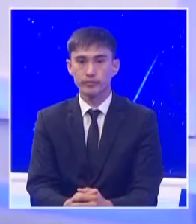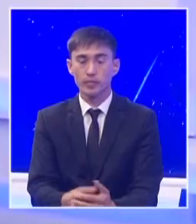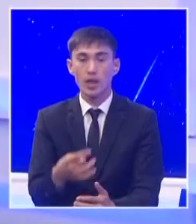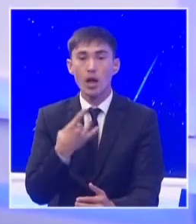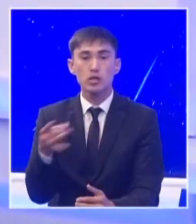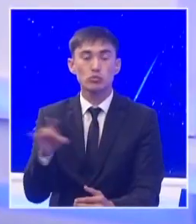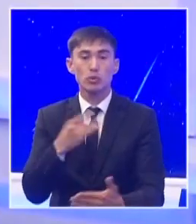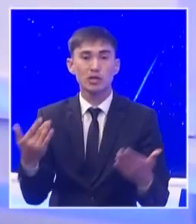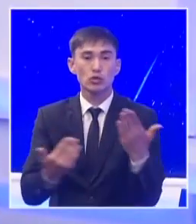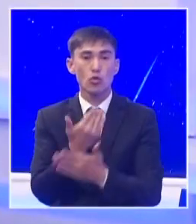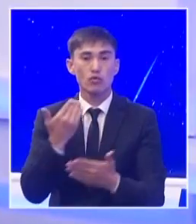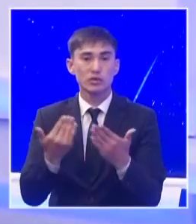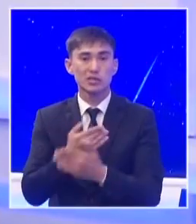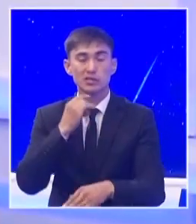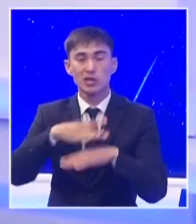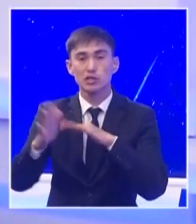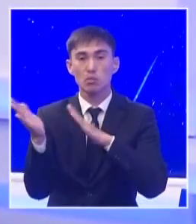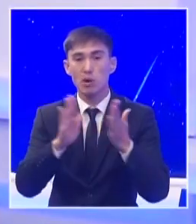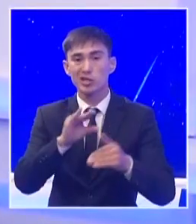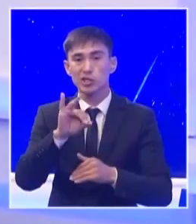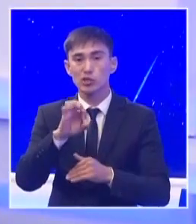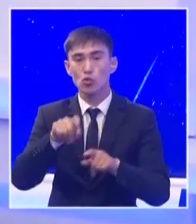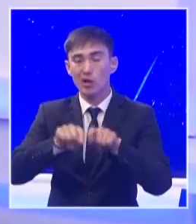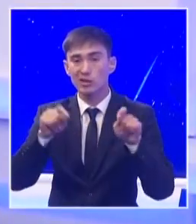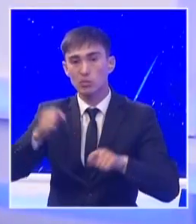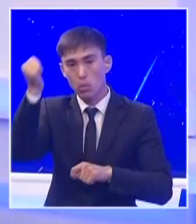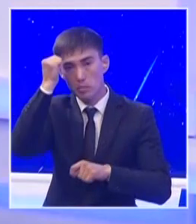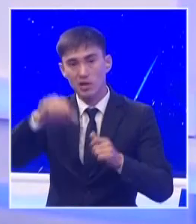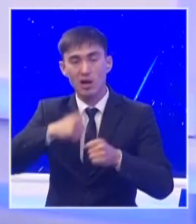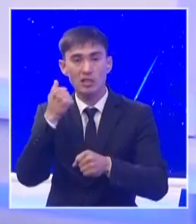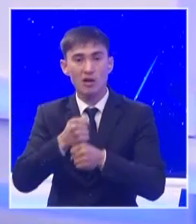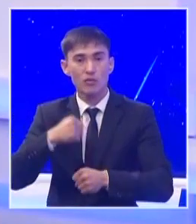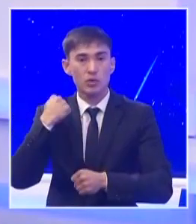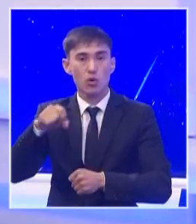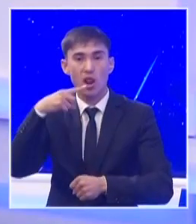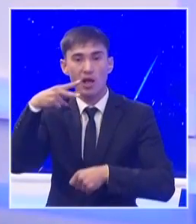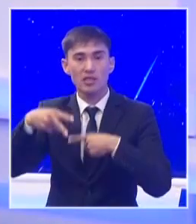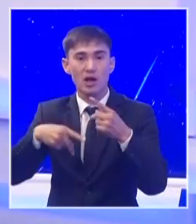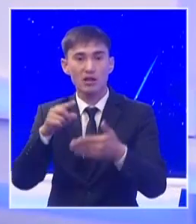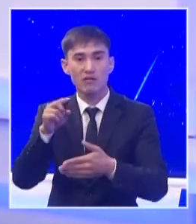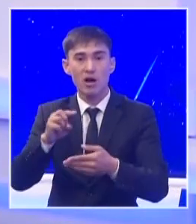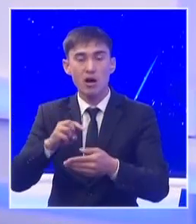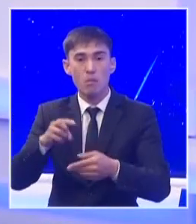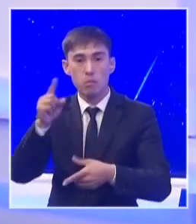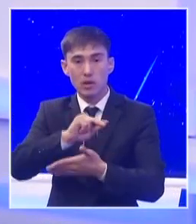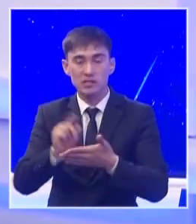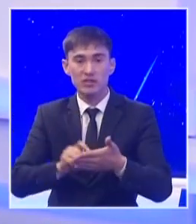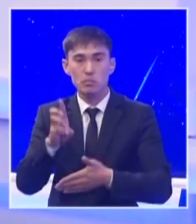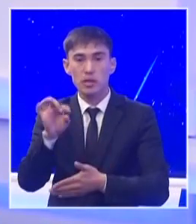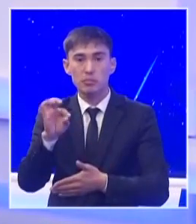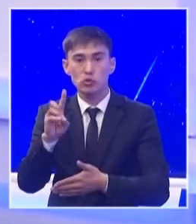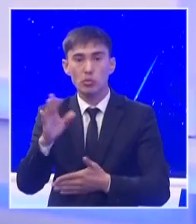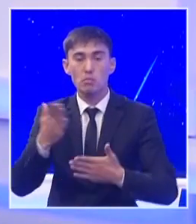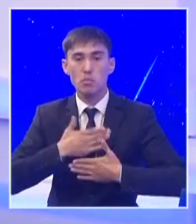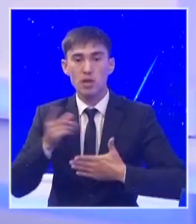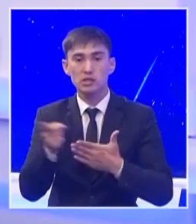К республиканским новостям. В столичном парке ЖТСУ открыт памятник главному герою легендарного произведения Бердыбека Сокмакпаева